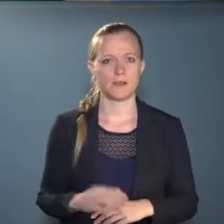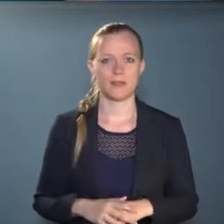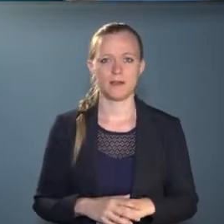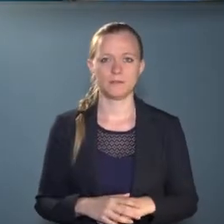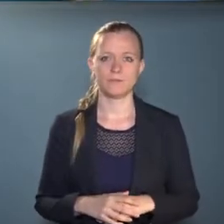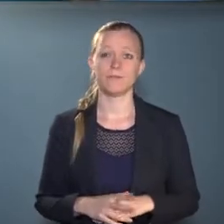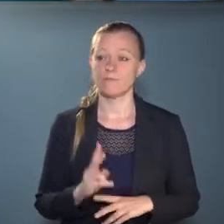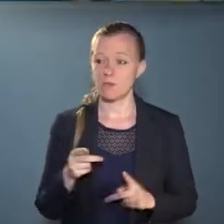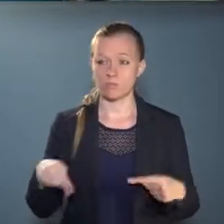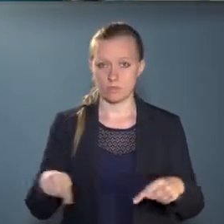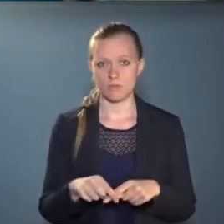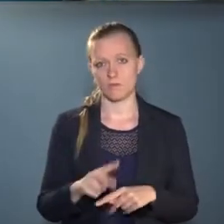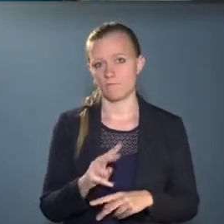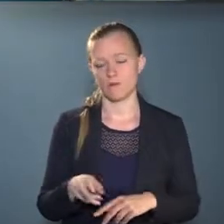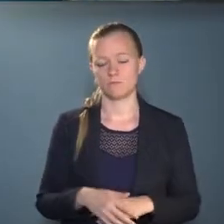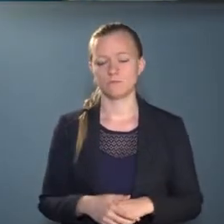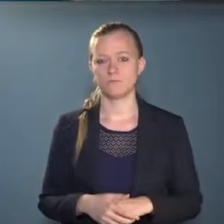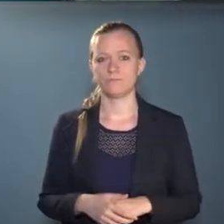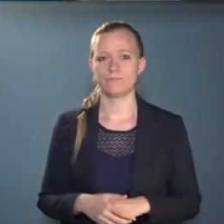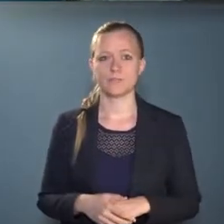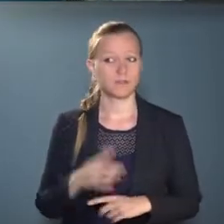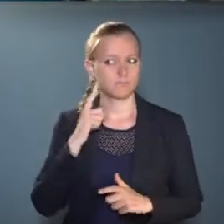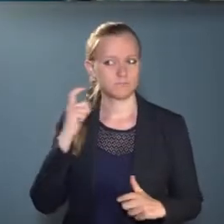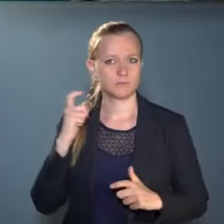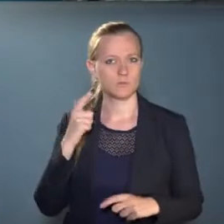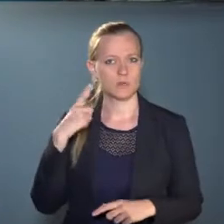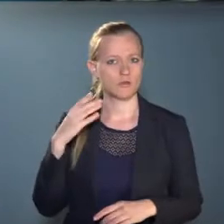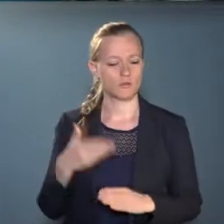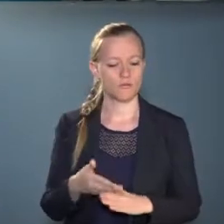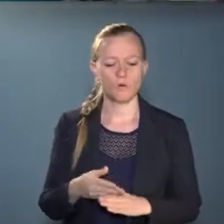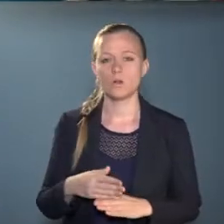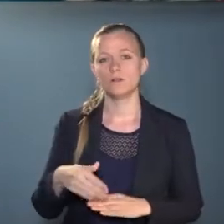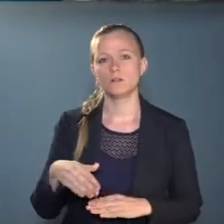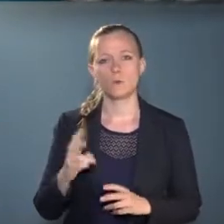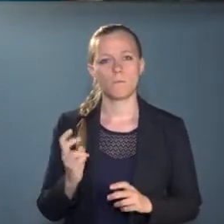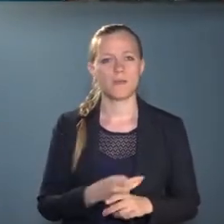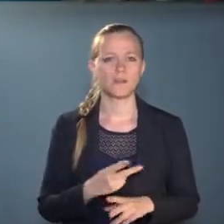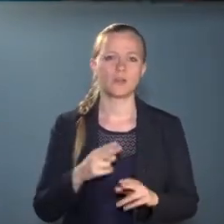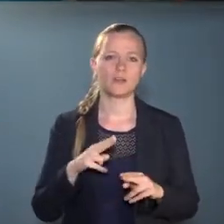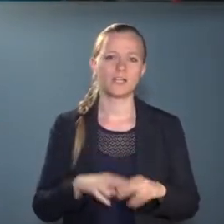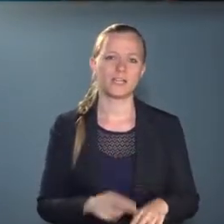vannak, de ott vannak. Hú, ez a duranás, ez itt a kőbányai rendvédelmi nap egyik